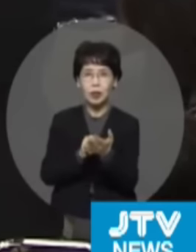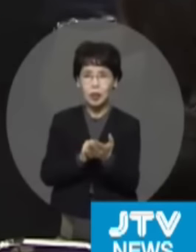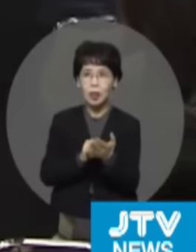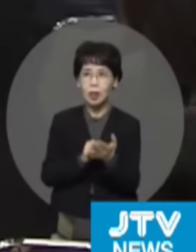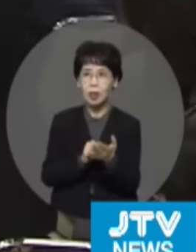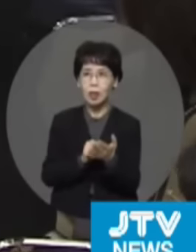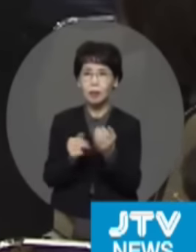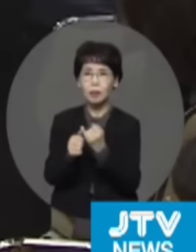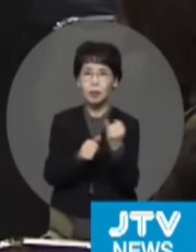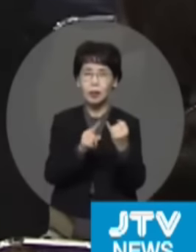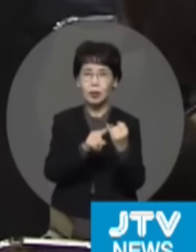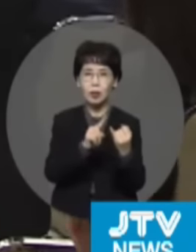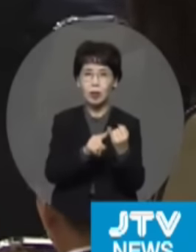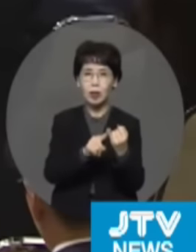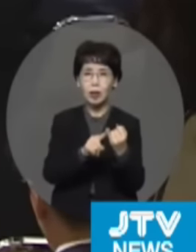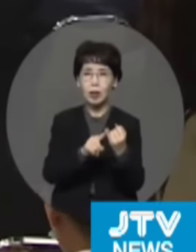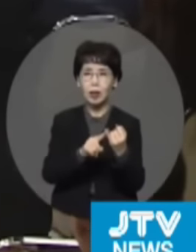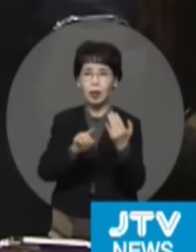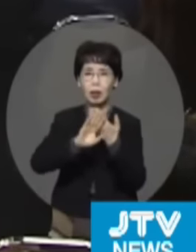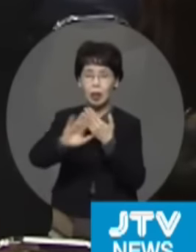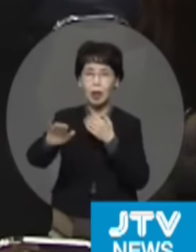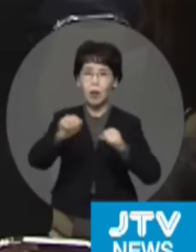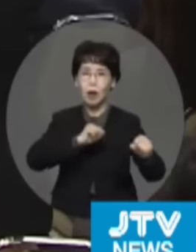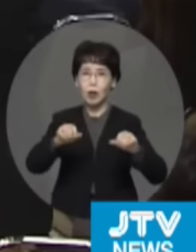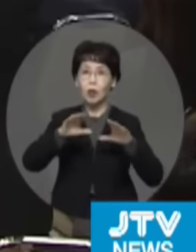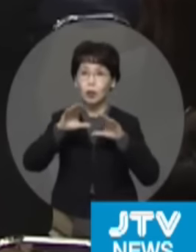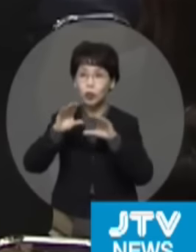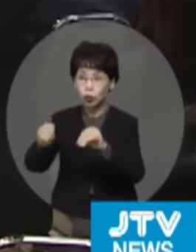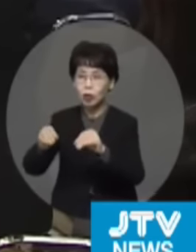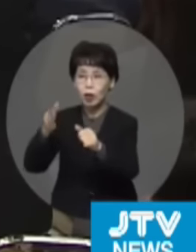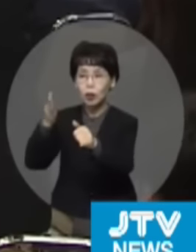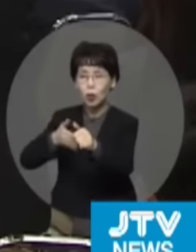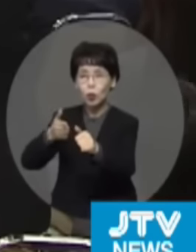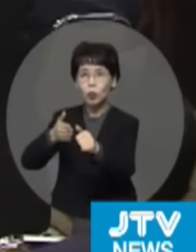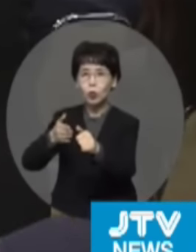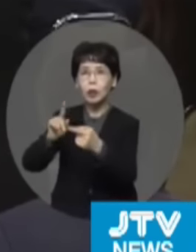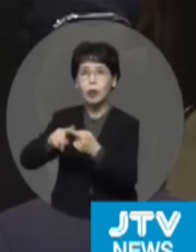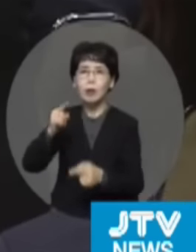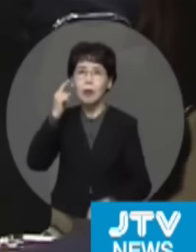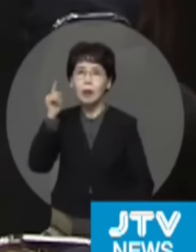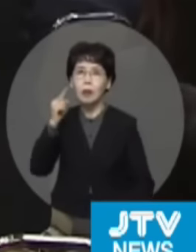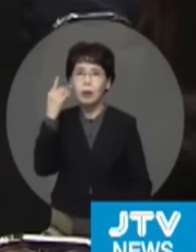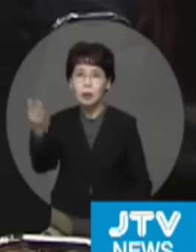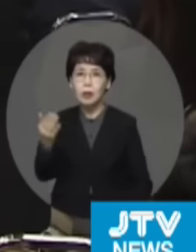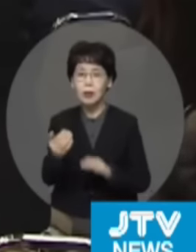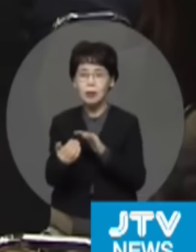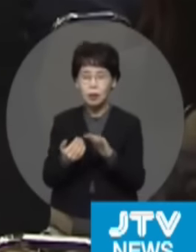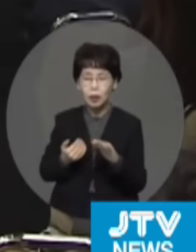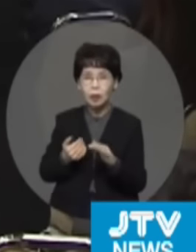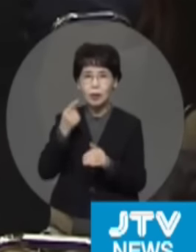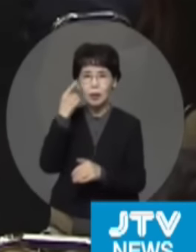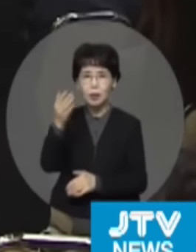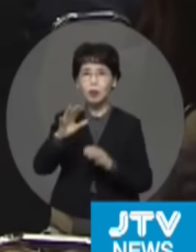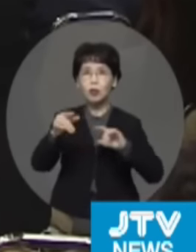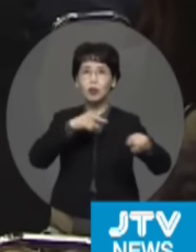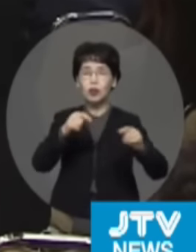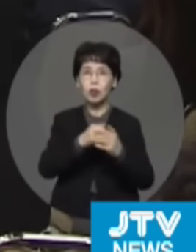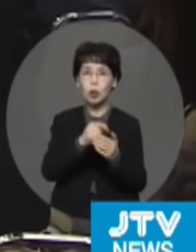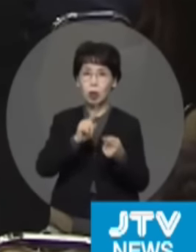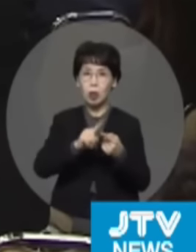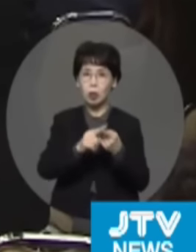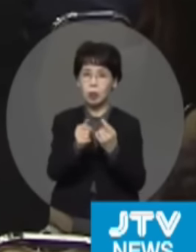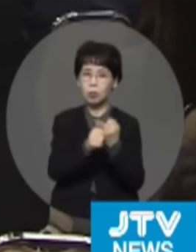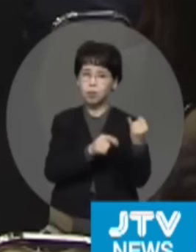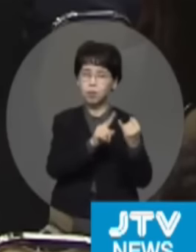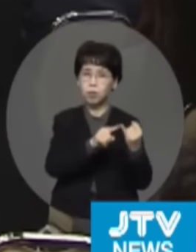그다음에 여사님의 이제 대외 활동 중단 요구에 대한 입장이 네. 어떻게 네. 되시는지 하고요. 네. 그 앞서 여쭤봤던 것은 이제 국정 관여에 대한